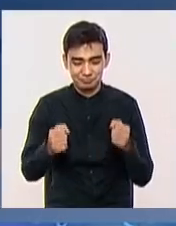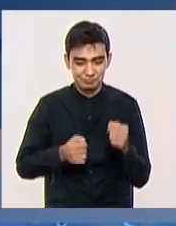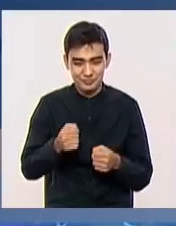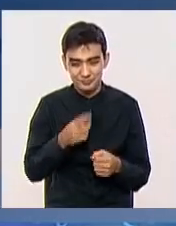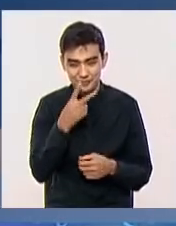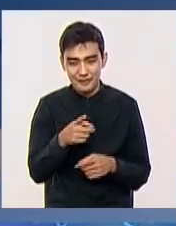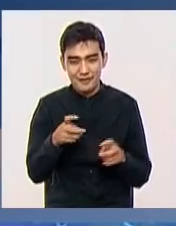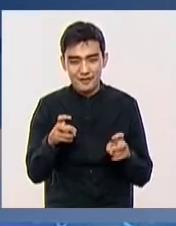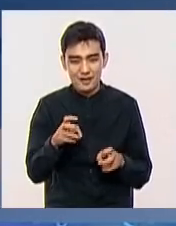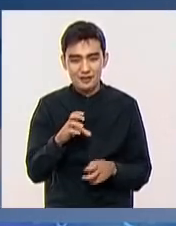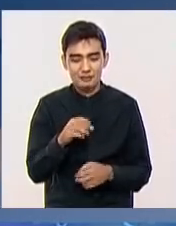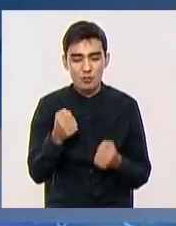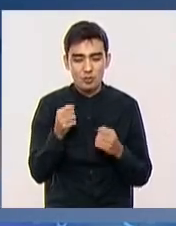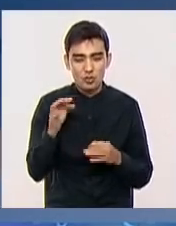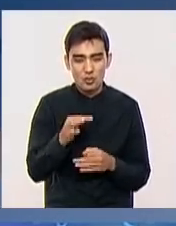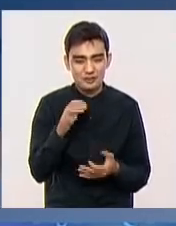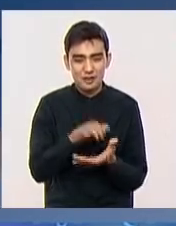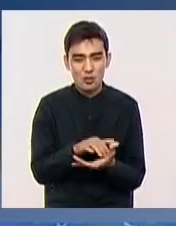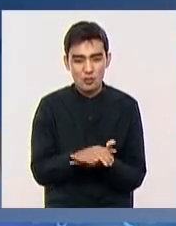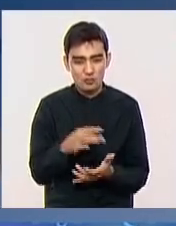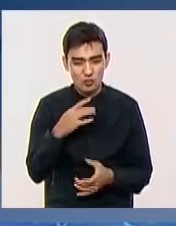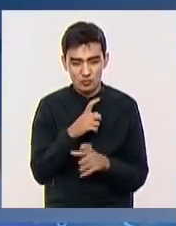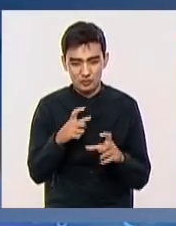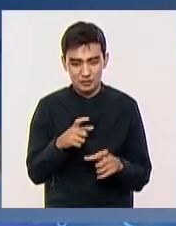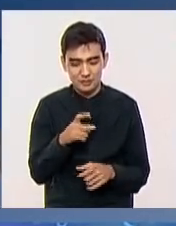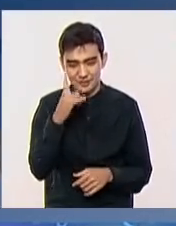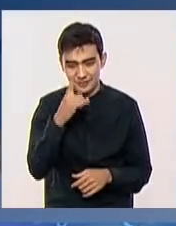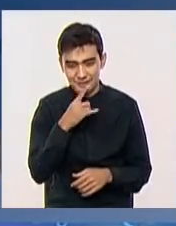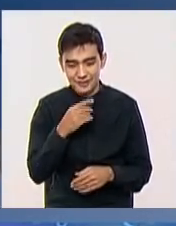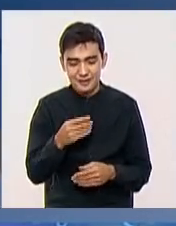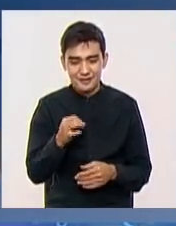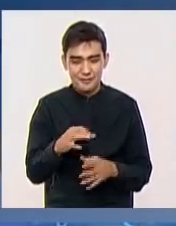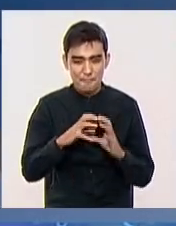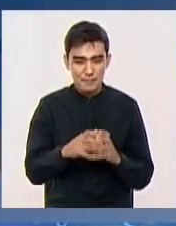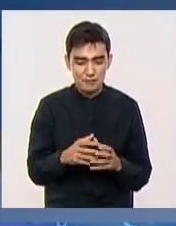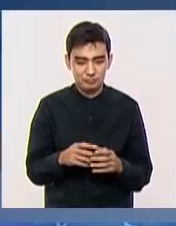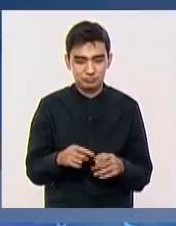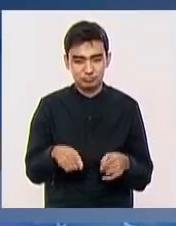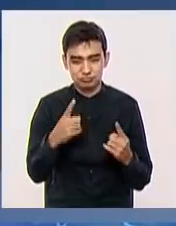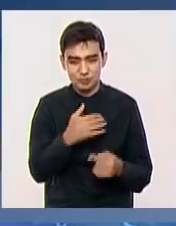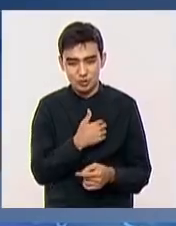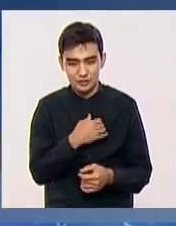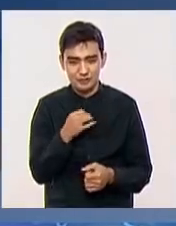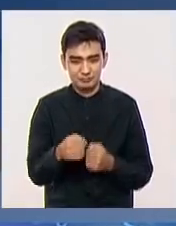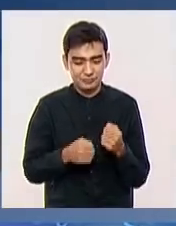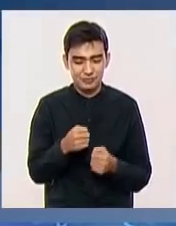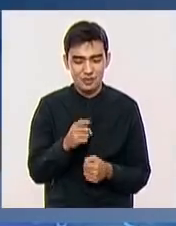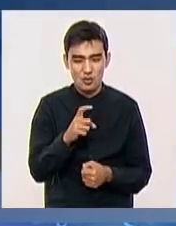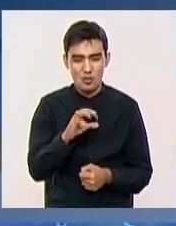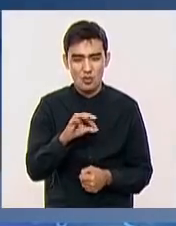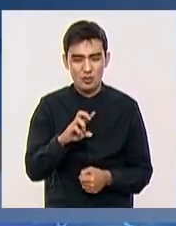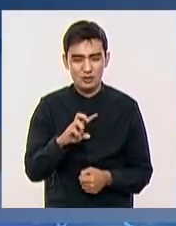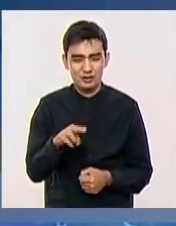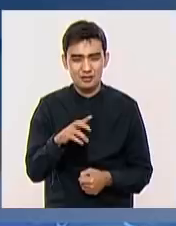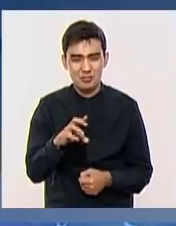вида спортивной активности знакомо многим. Казахстан, да и мир стремительно завоевывает скандинавская ходьба. Почему